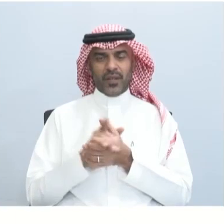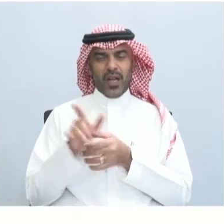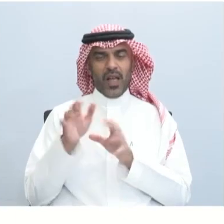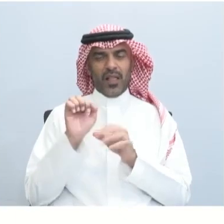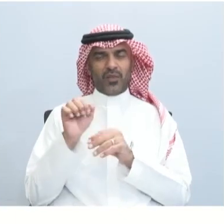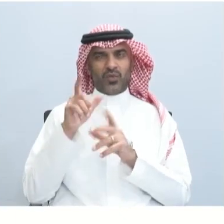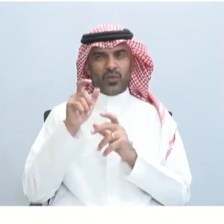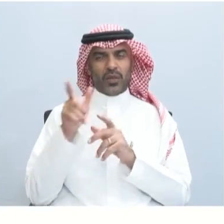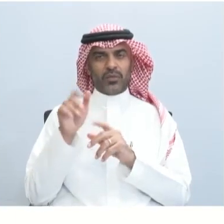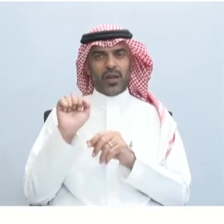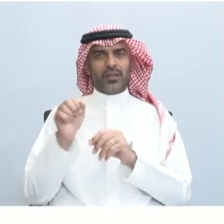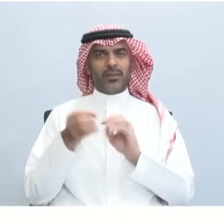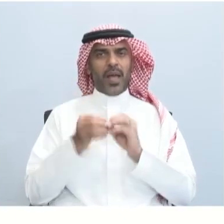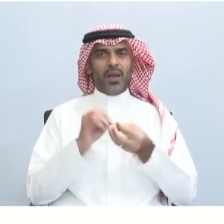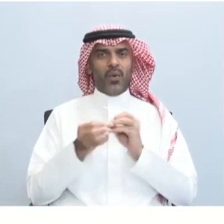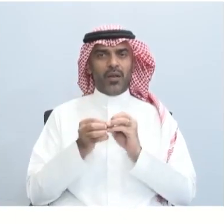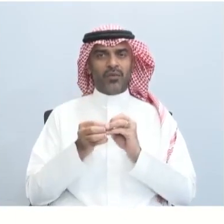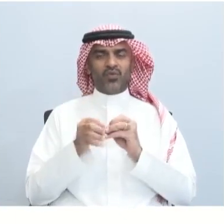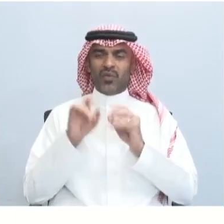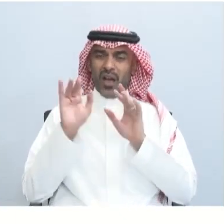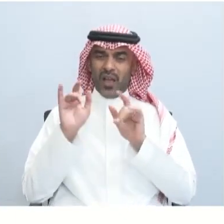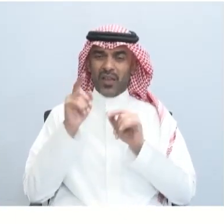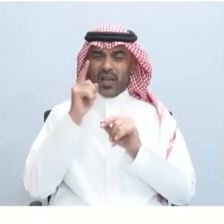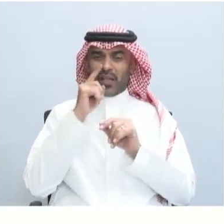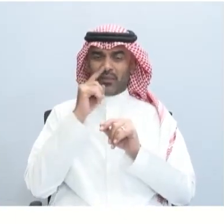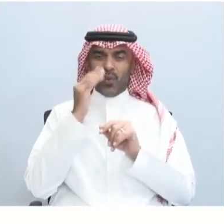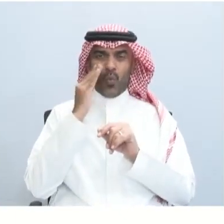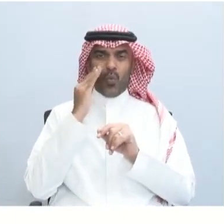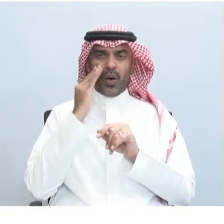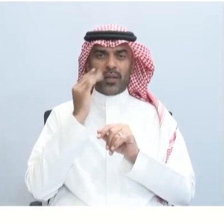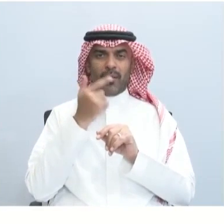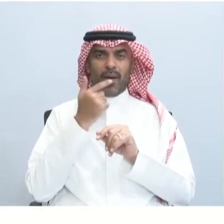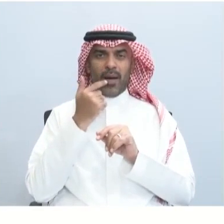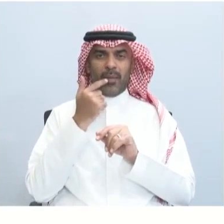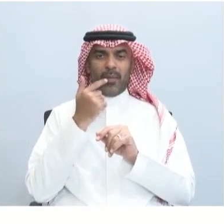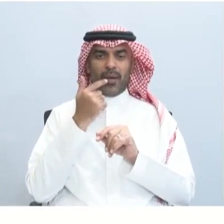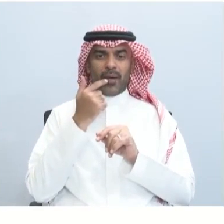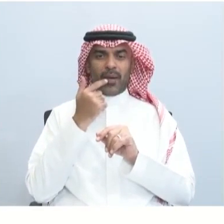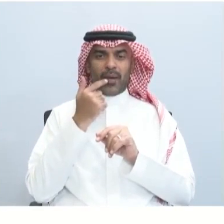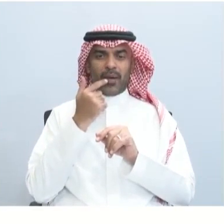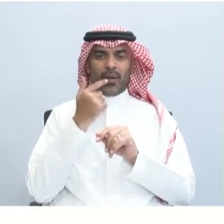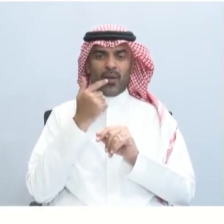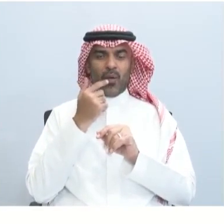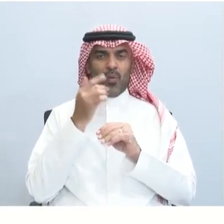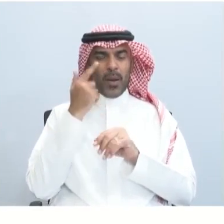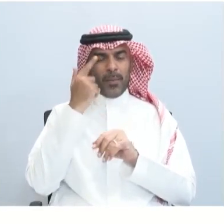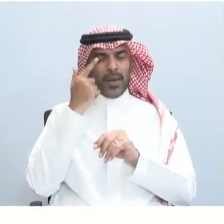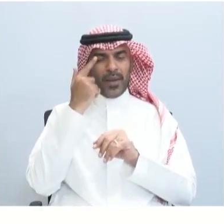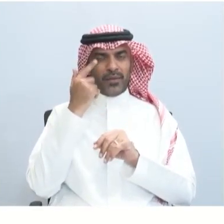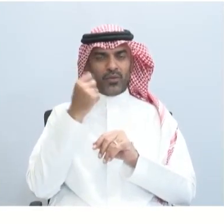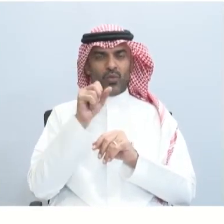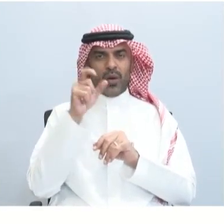هناك الاخضر والاصفر والوردي والاحمر والازرق والبنفسجي اذا حسب اللون